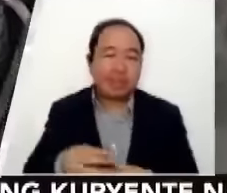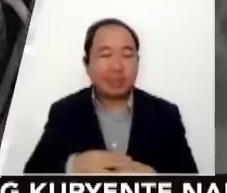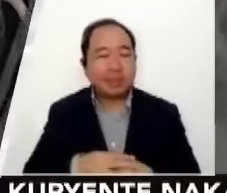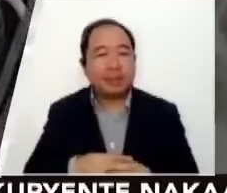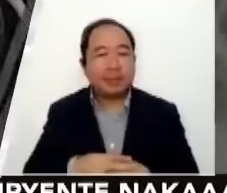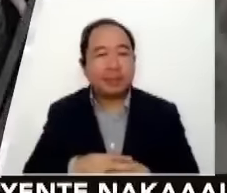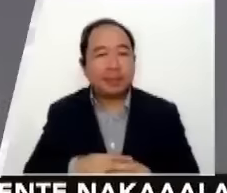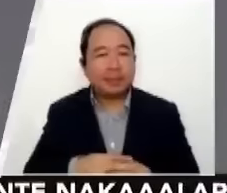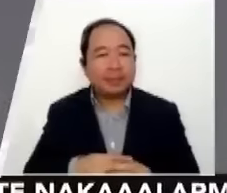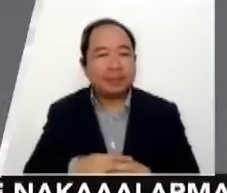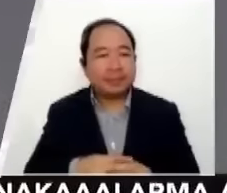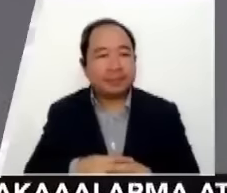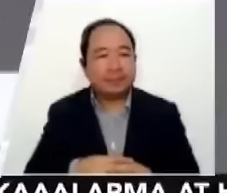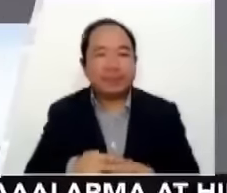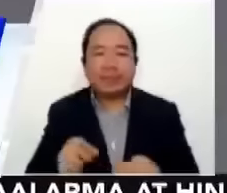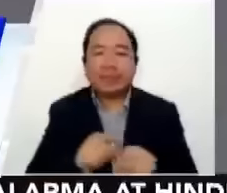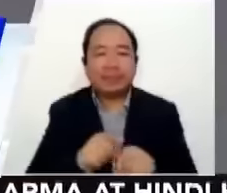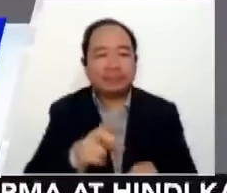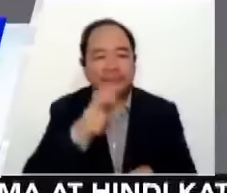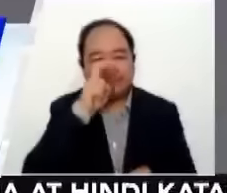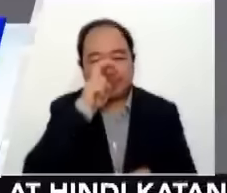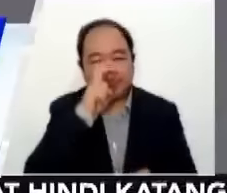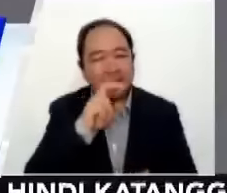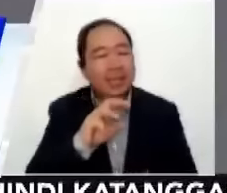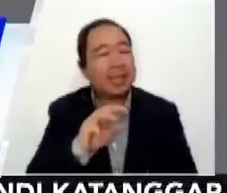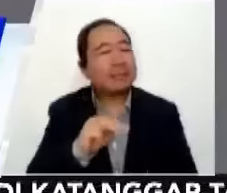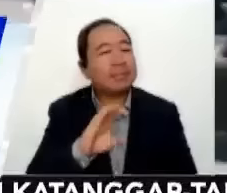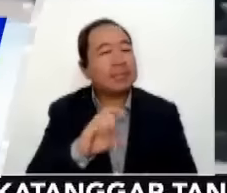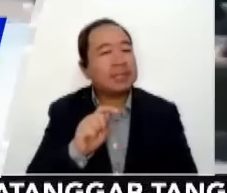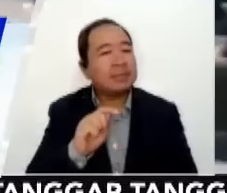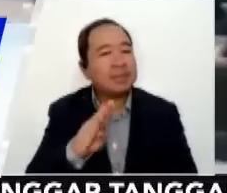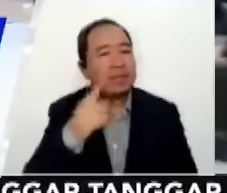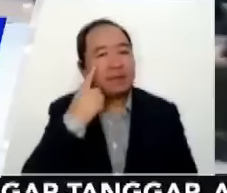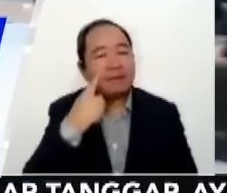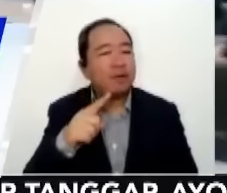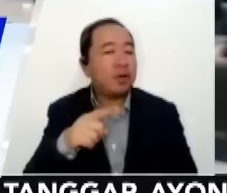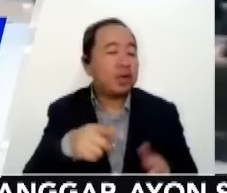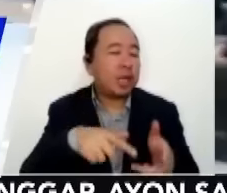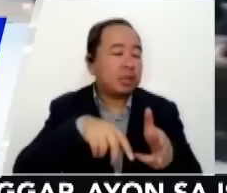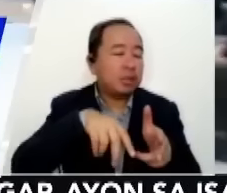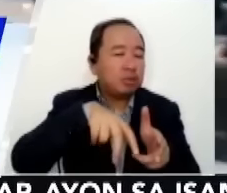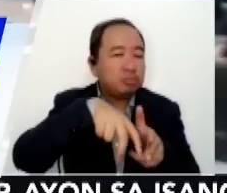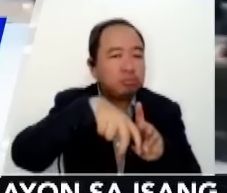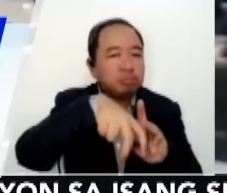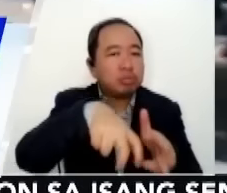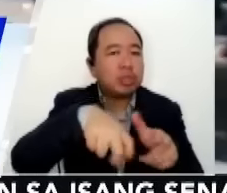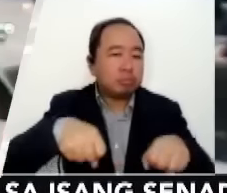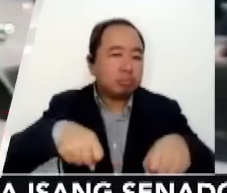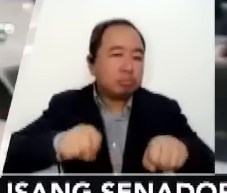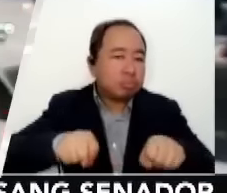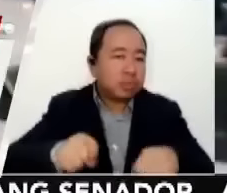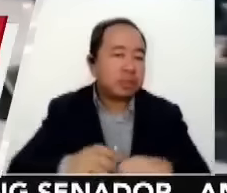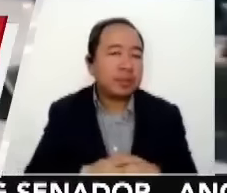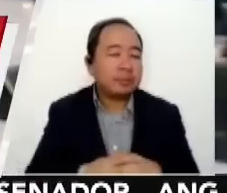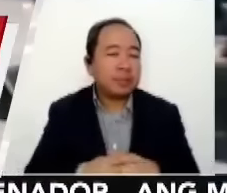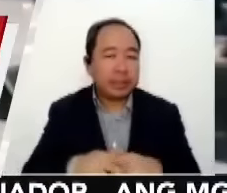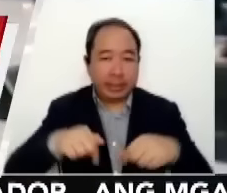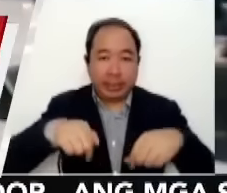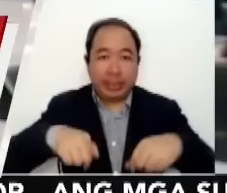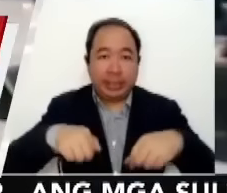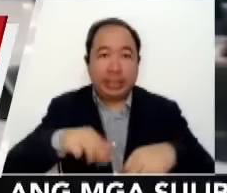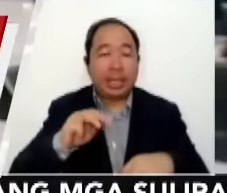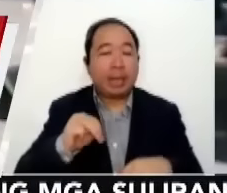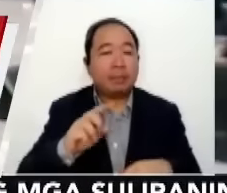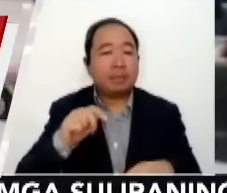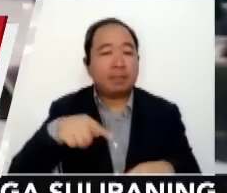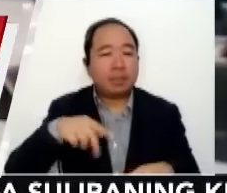Puspusan din ang operasyon ng MTPB sa mga three-wheeled vehicles. Dito sa impounding area ng MTPB sa Central Market, idiniretso